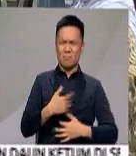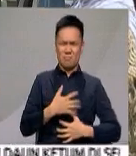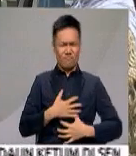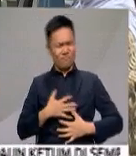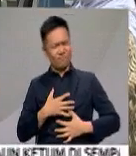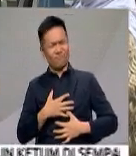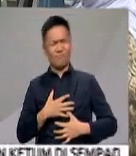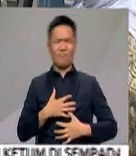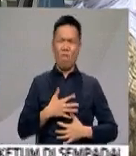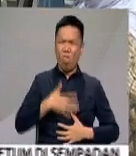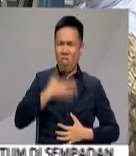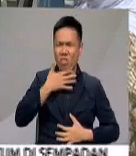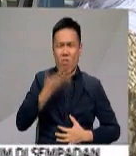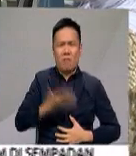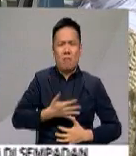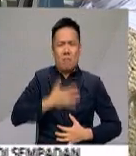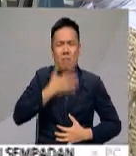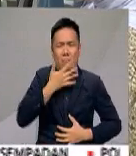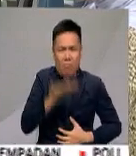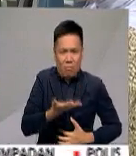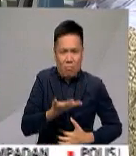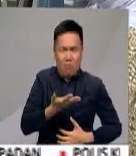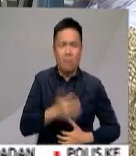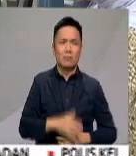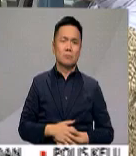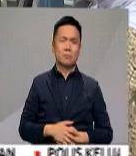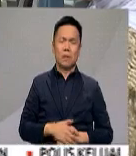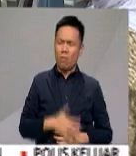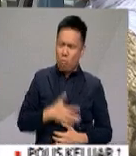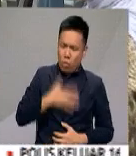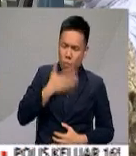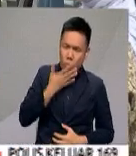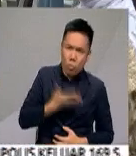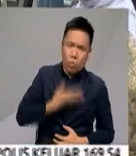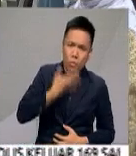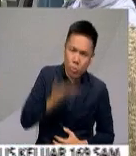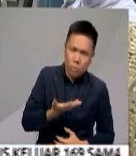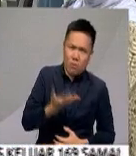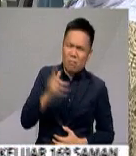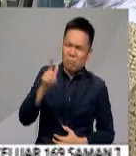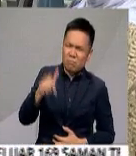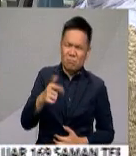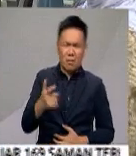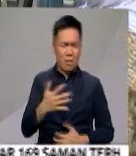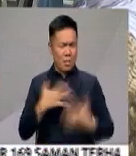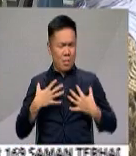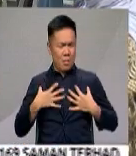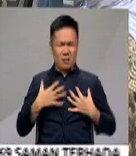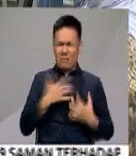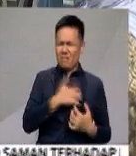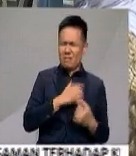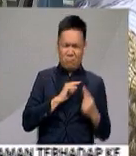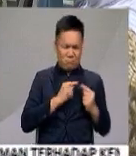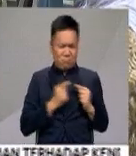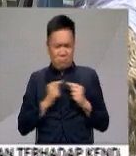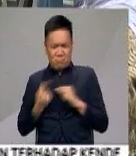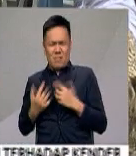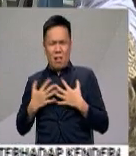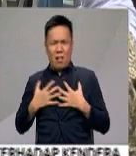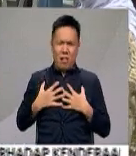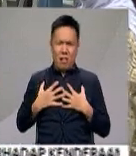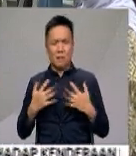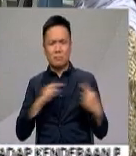rasa lawyer muntah-muntah lah. Kemudian start daripada muntah-muntah tu terus ada sakit dada. Lama